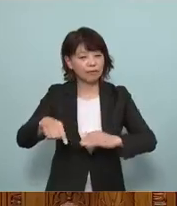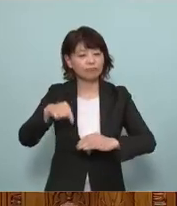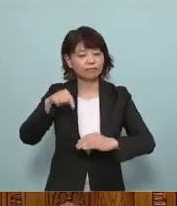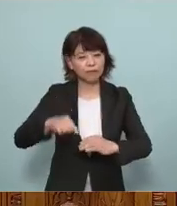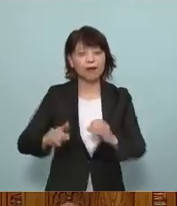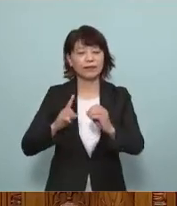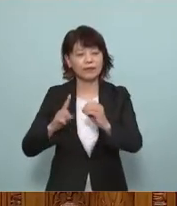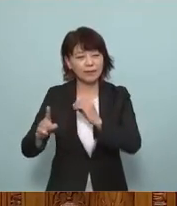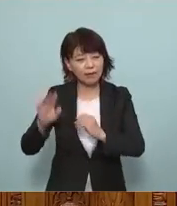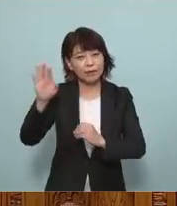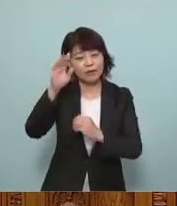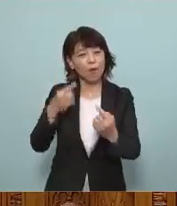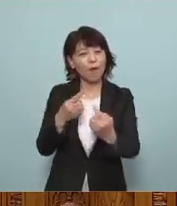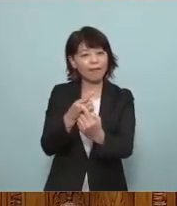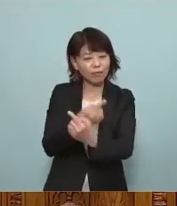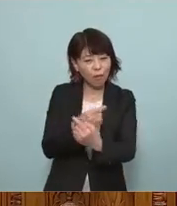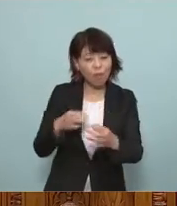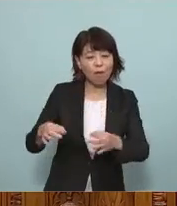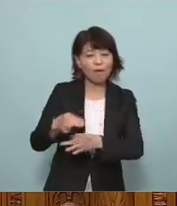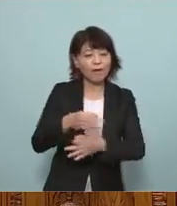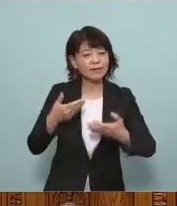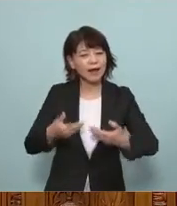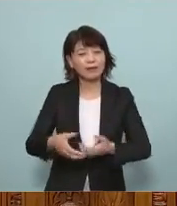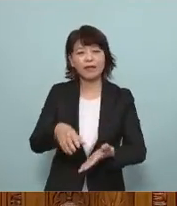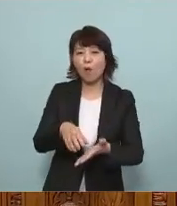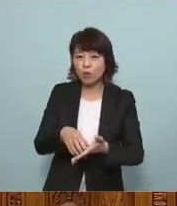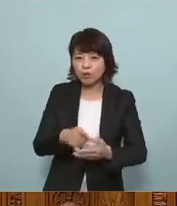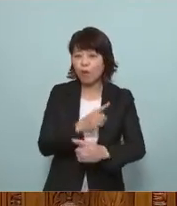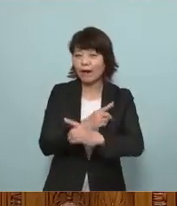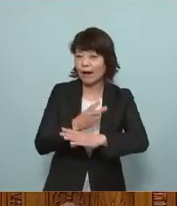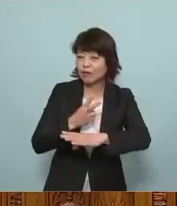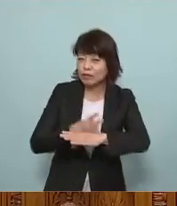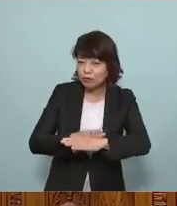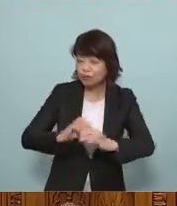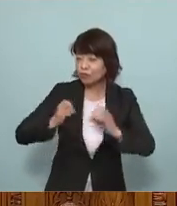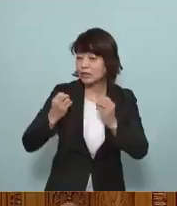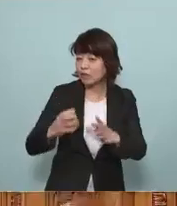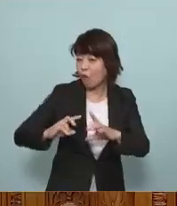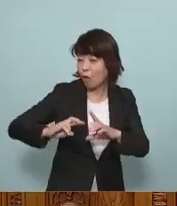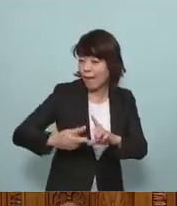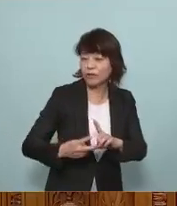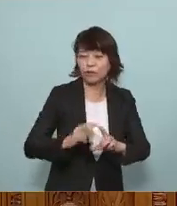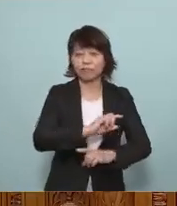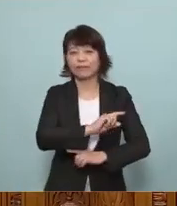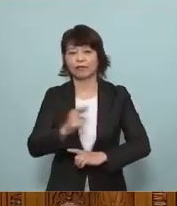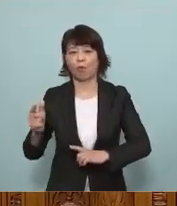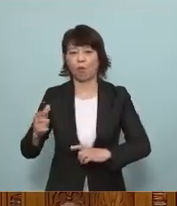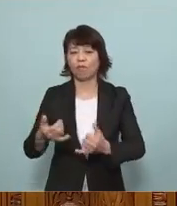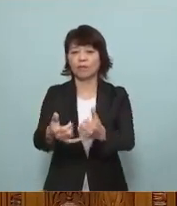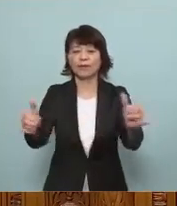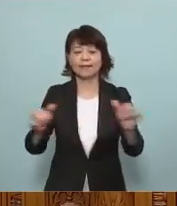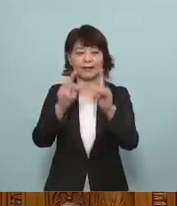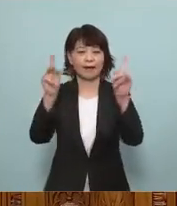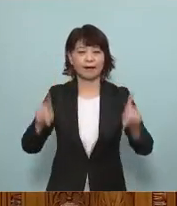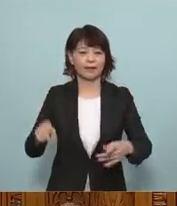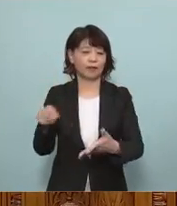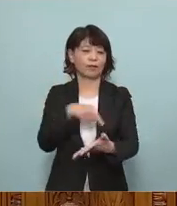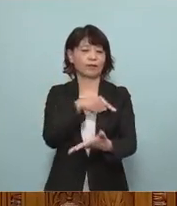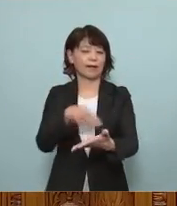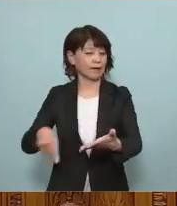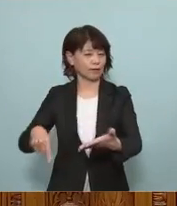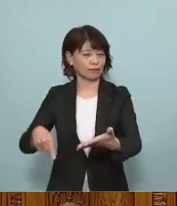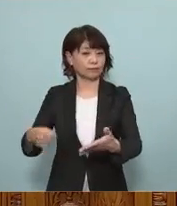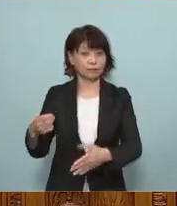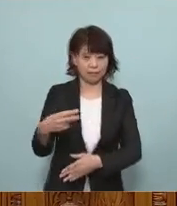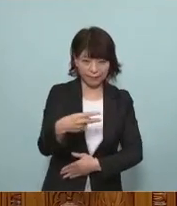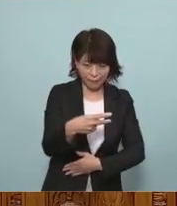気候変動、経済安全保障、科学技術、イノベーションなどの社会課題の解決を図るととも